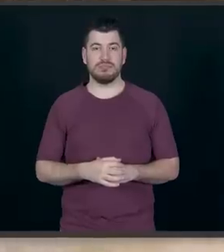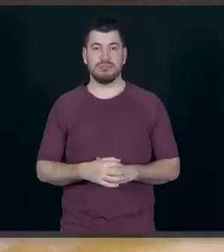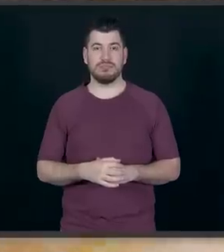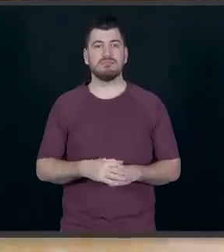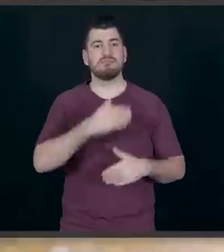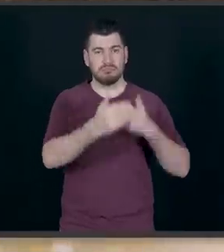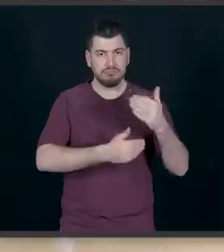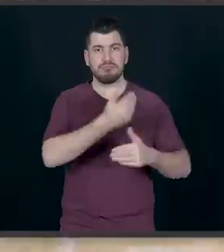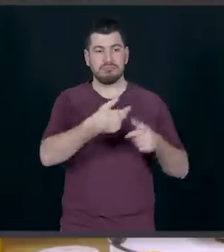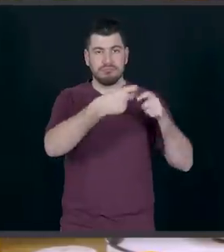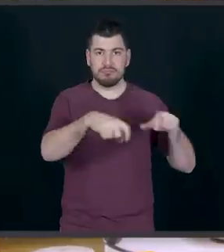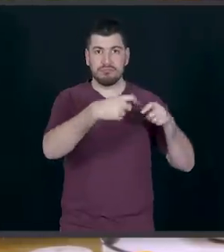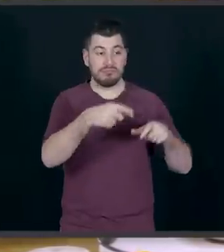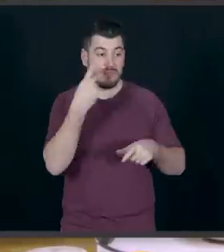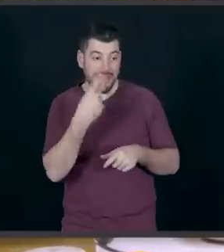επόμενο.